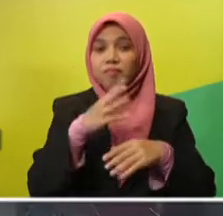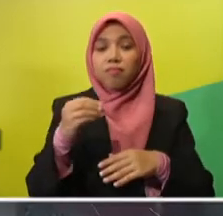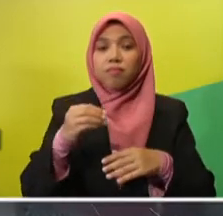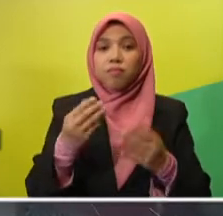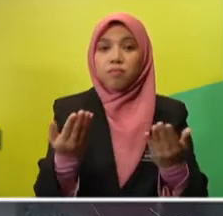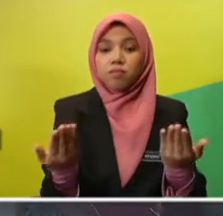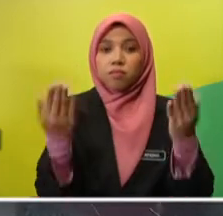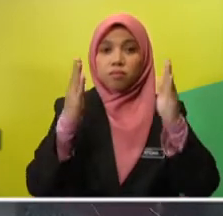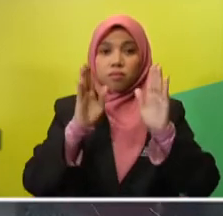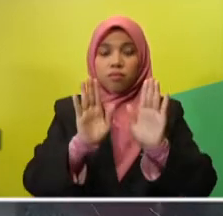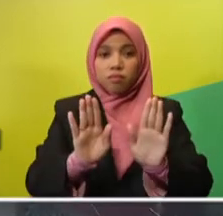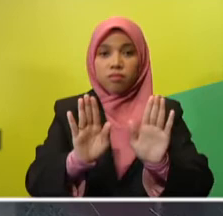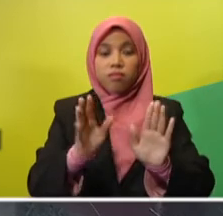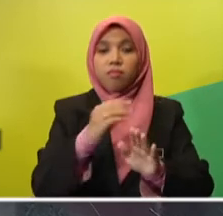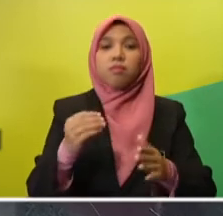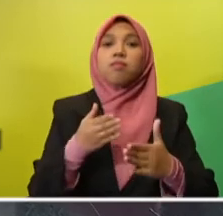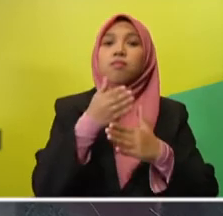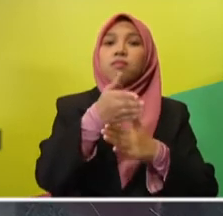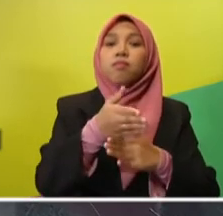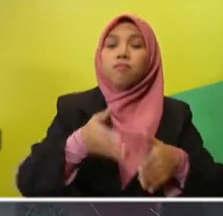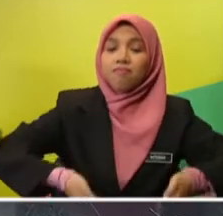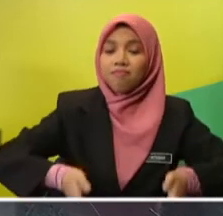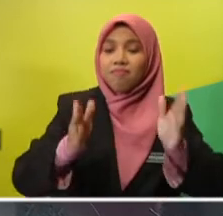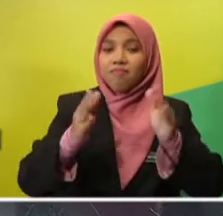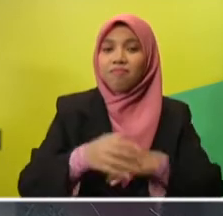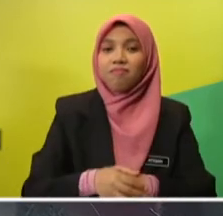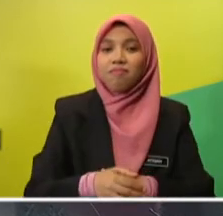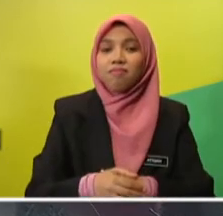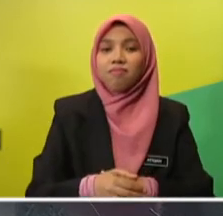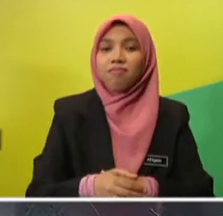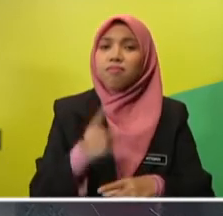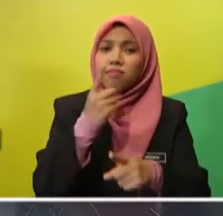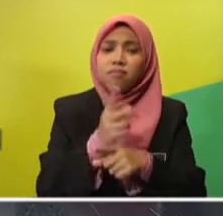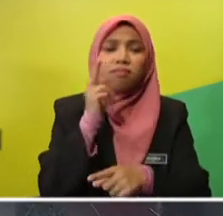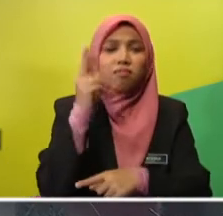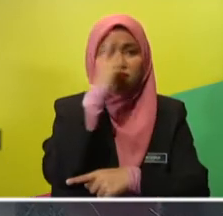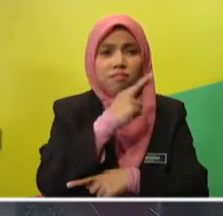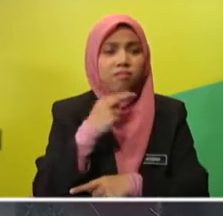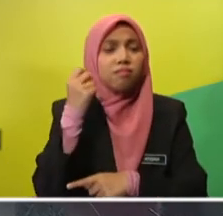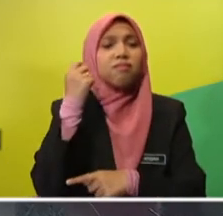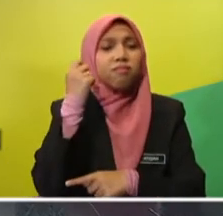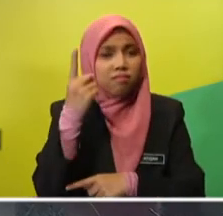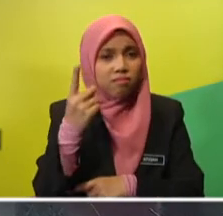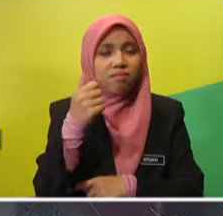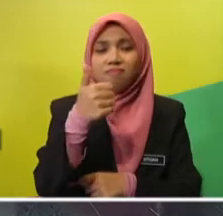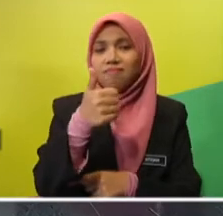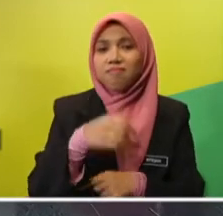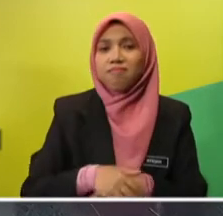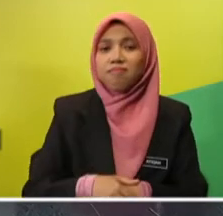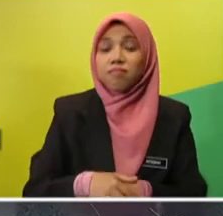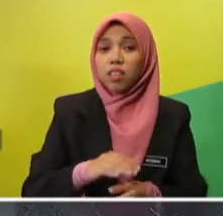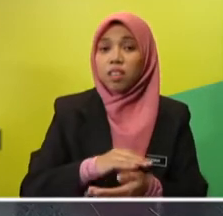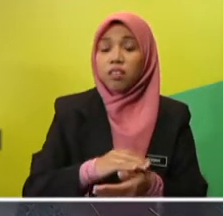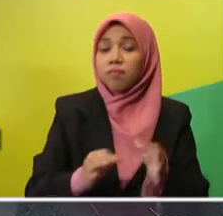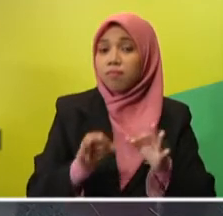Rina. Sangat faham dan jelas dengan apa yang kami ajar hari ini. Faham sangat, cikgu. Dan saya rasa tak sabar kalau selepas ini berlaku lagi